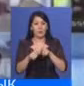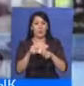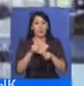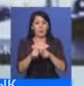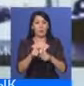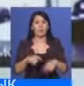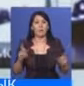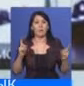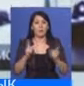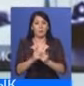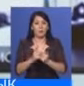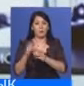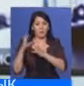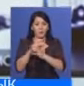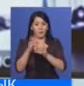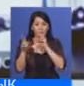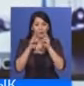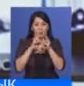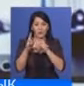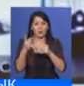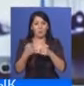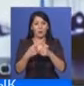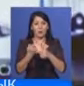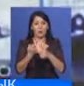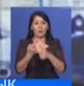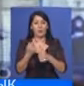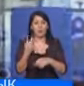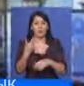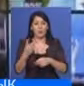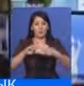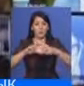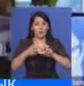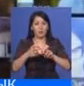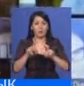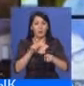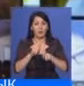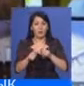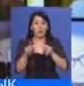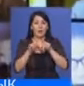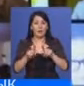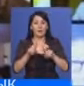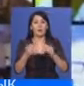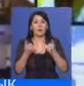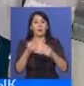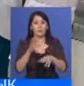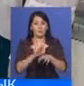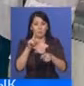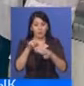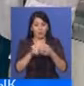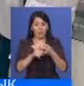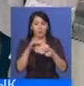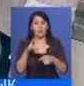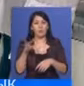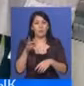мен сарапшылардың басын қосқан бейне конференцияда жалпы аталған саланың өзекті мәселелері қаралды. Әсіресе қазіргі